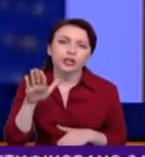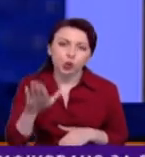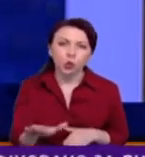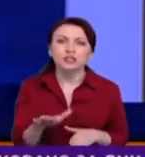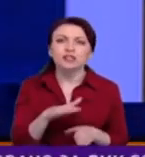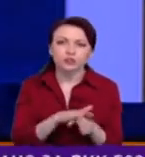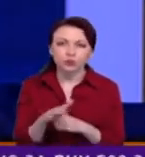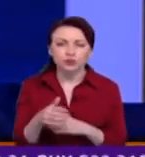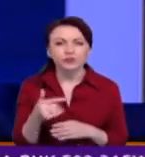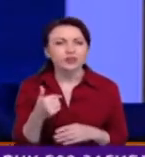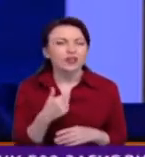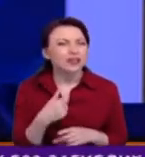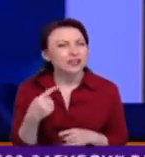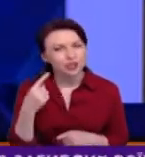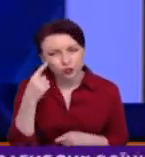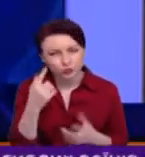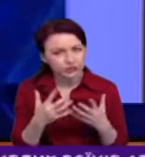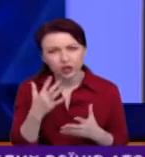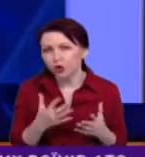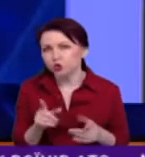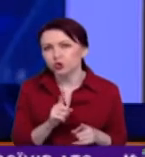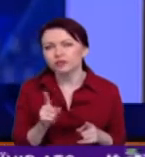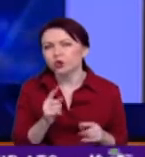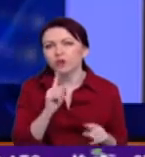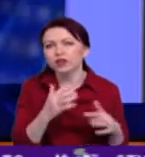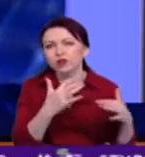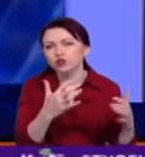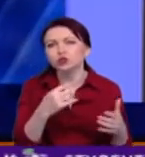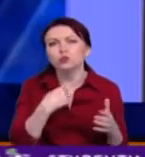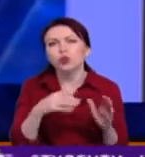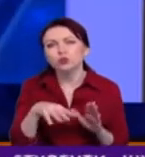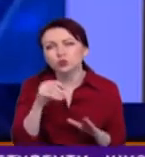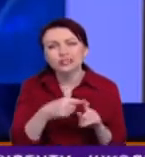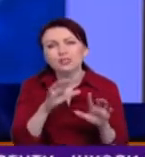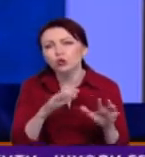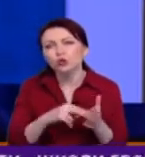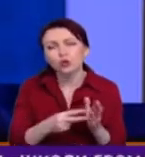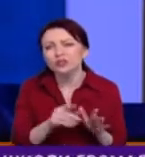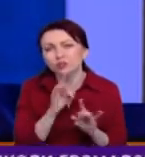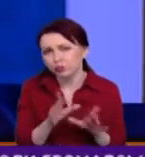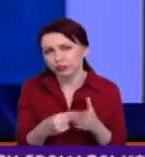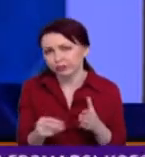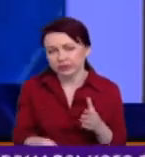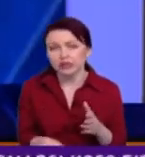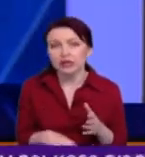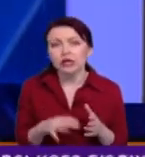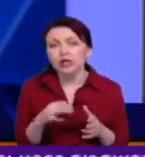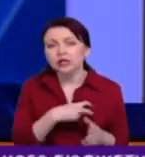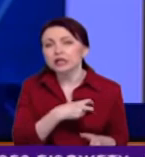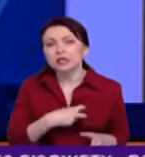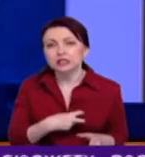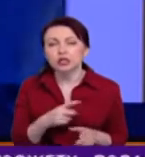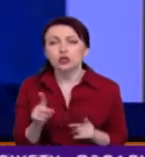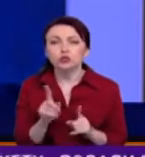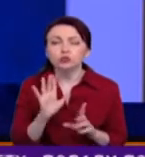сильно сумніваюся, що Верховна Рада щось проголосує, ці законопроекти не будуть підписані, і ризиків, що